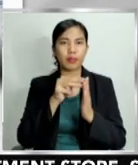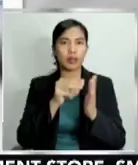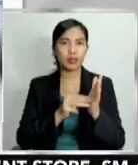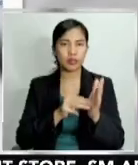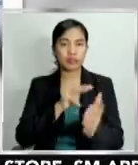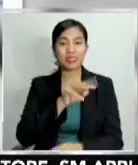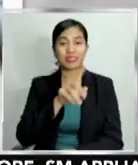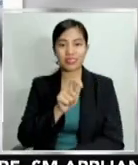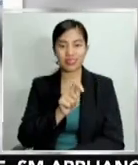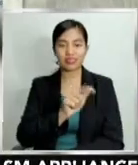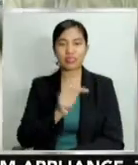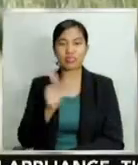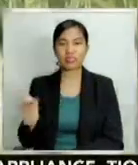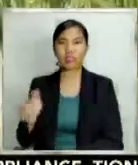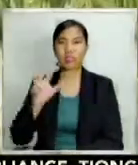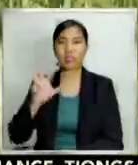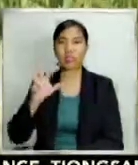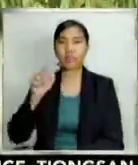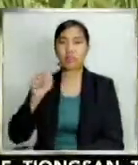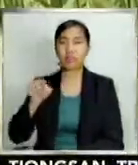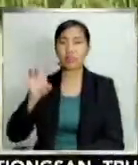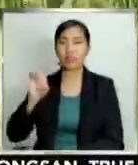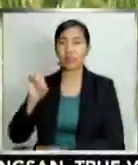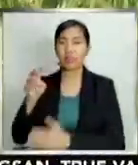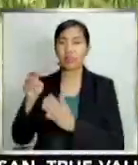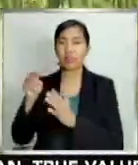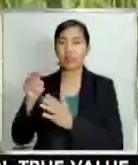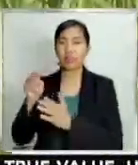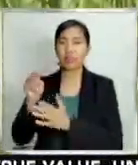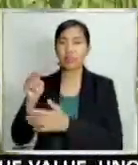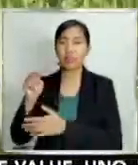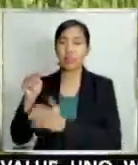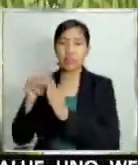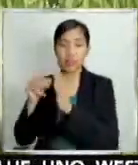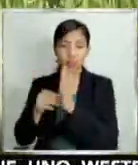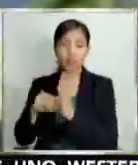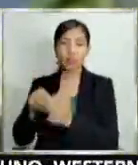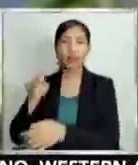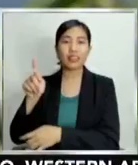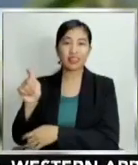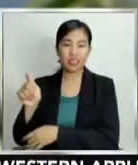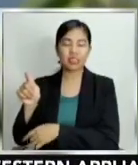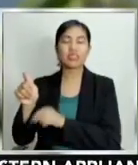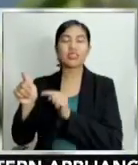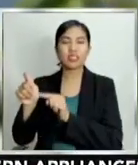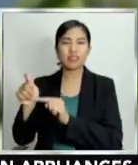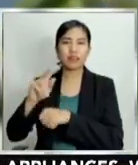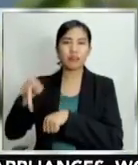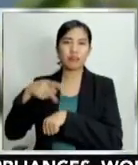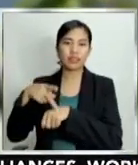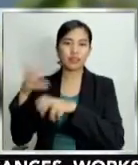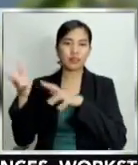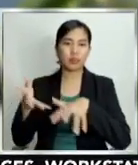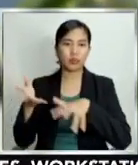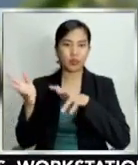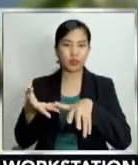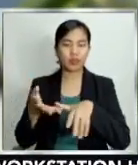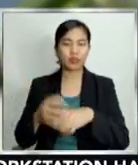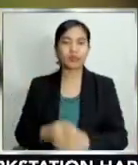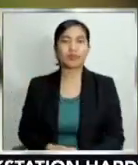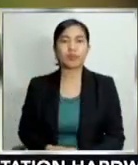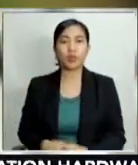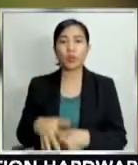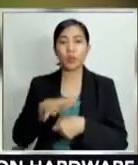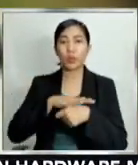metric tons ang sa Pilipinas. Sabi ng Federation of Free Farmers Cooperative, hindi nila makasabay ang local supply sa pangangailangan